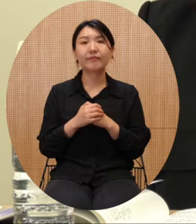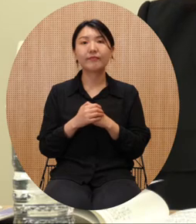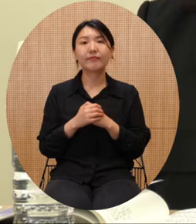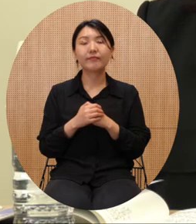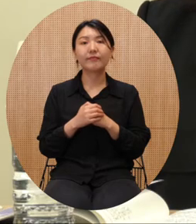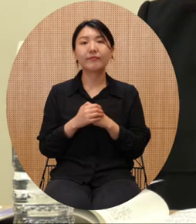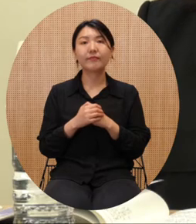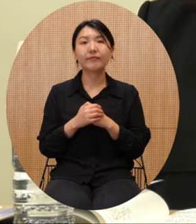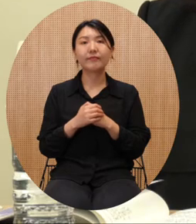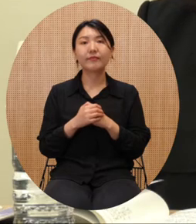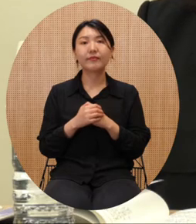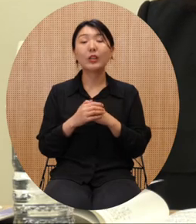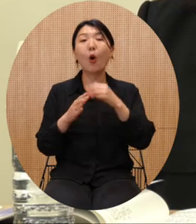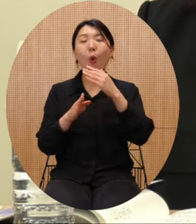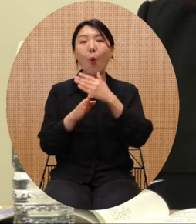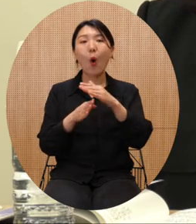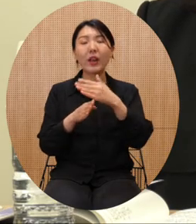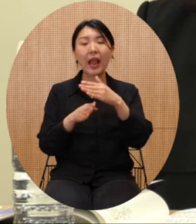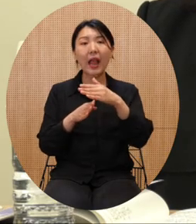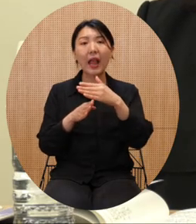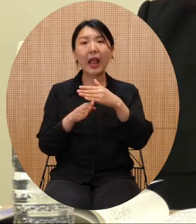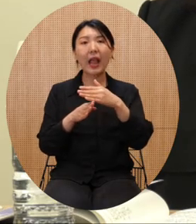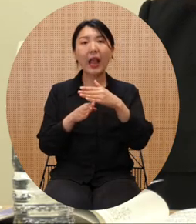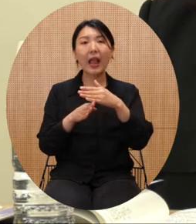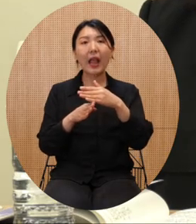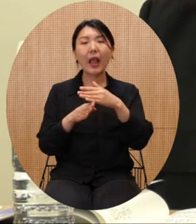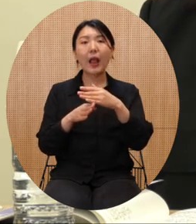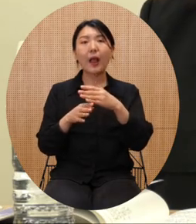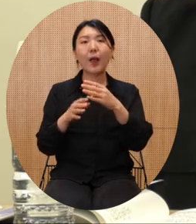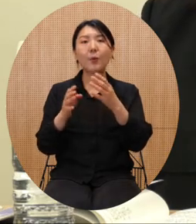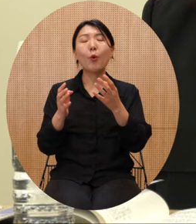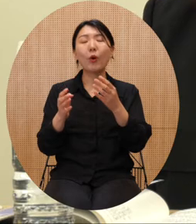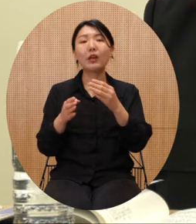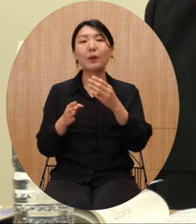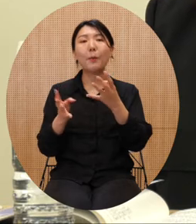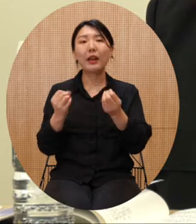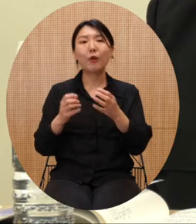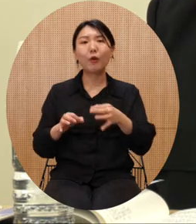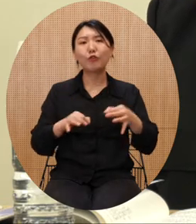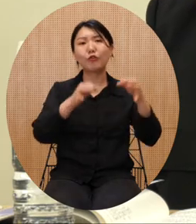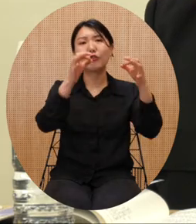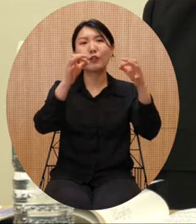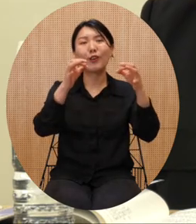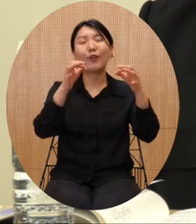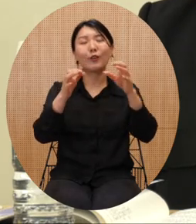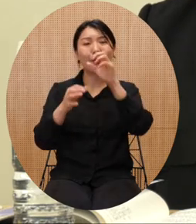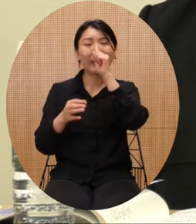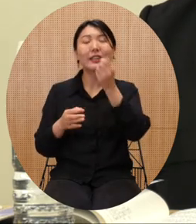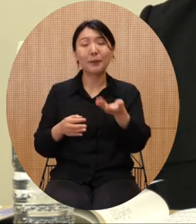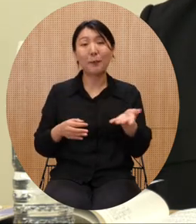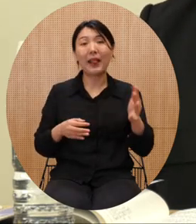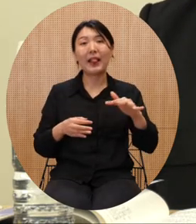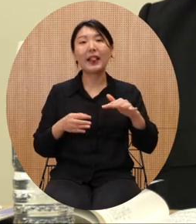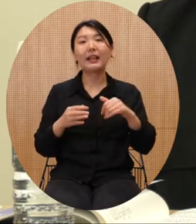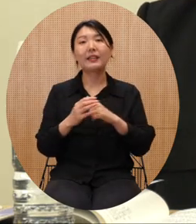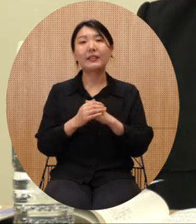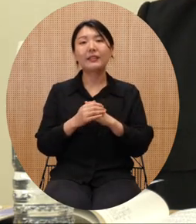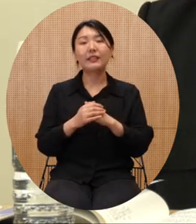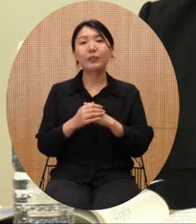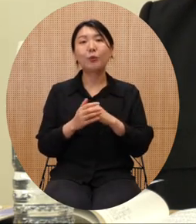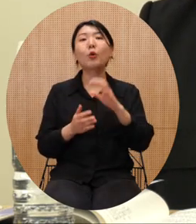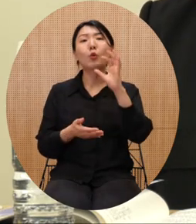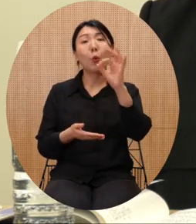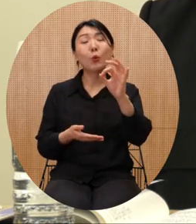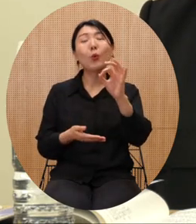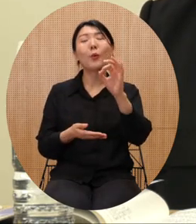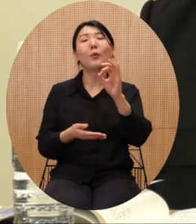뭐 월세 주거비를 많이 올려주시는 것 또 생각을 해주시면 좋겠지만 금액도